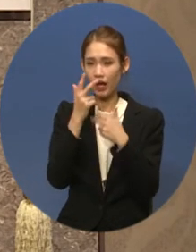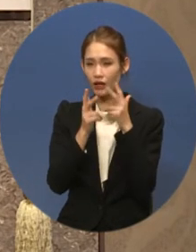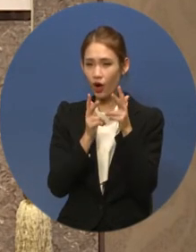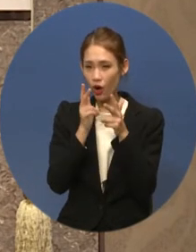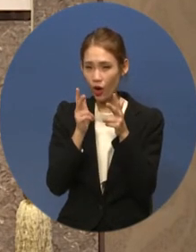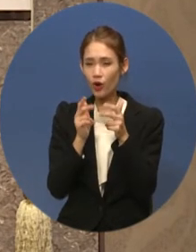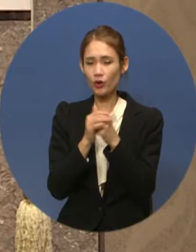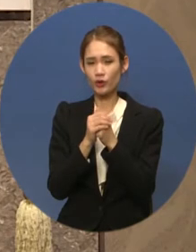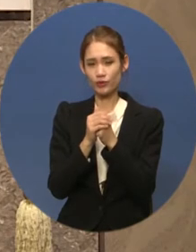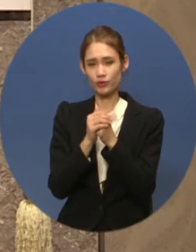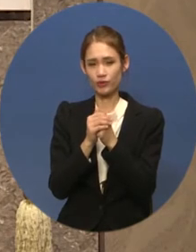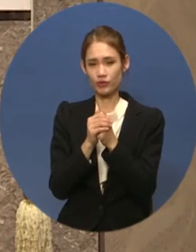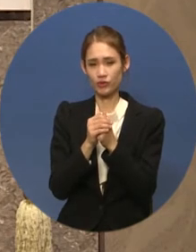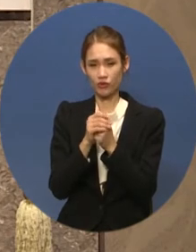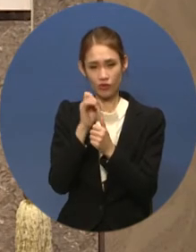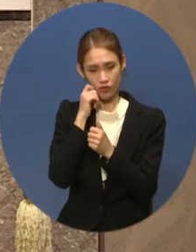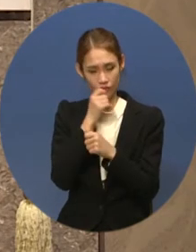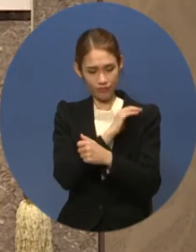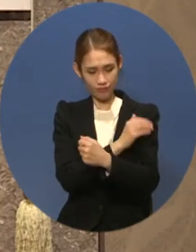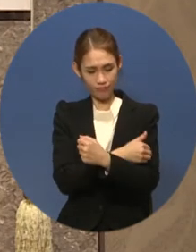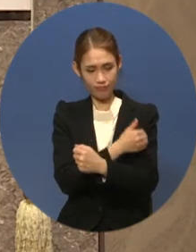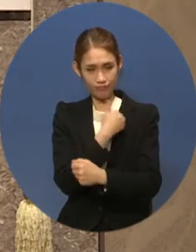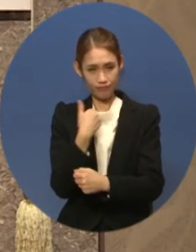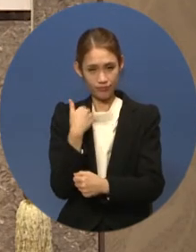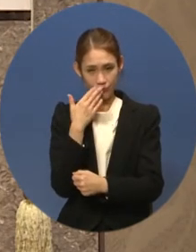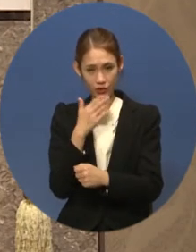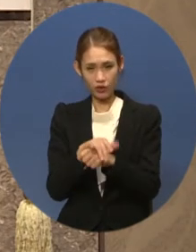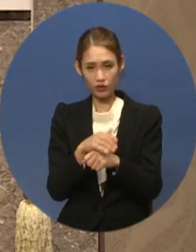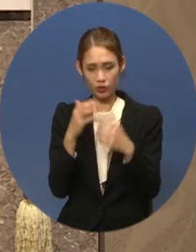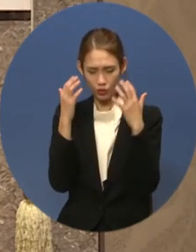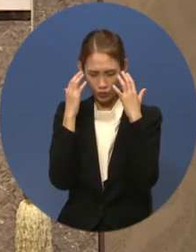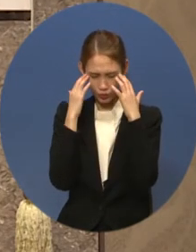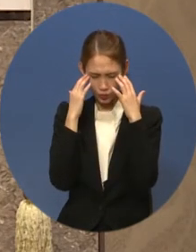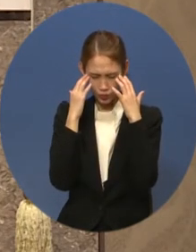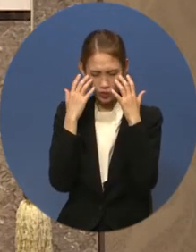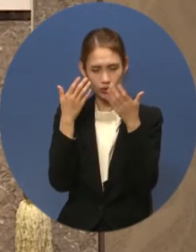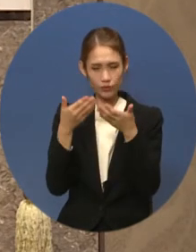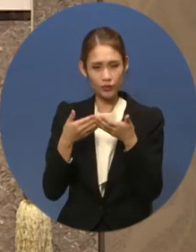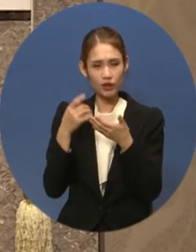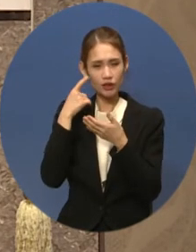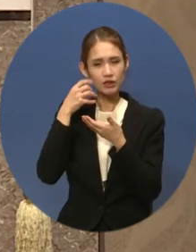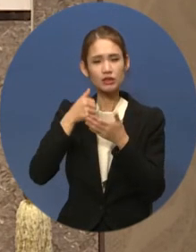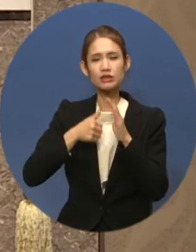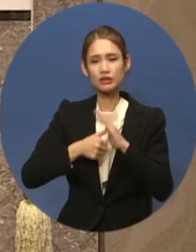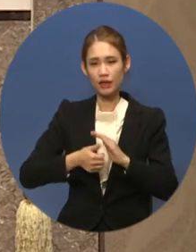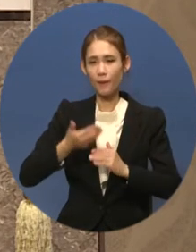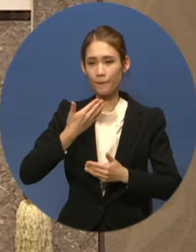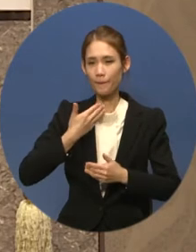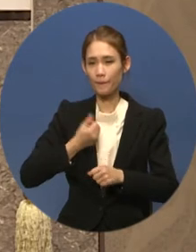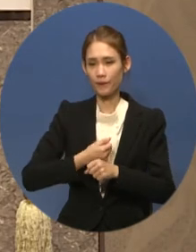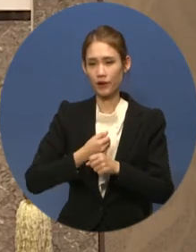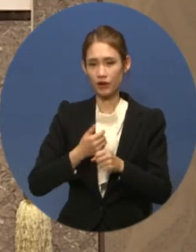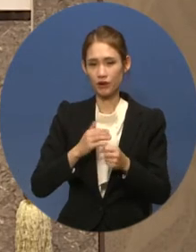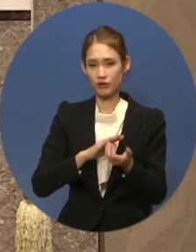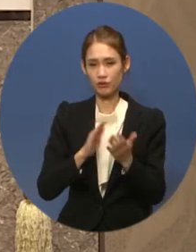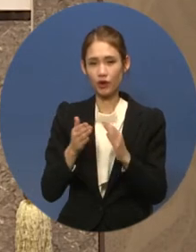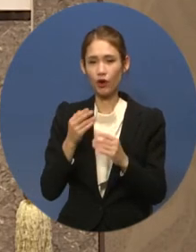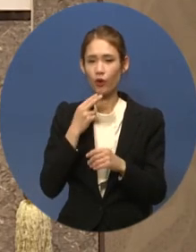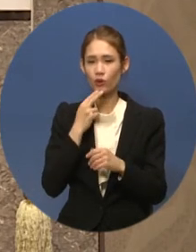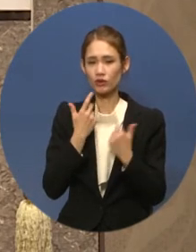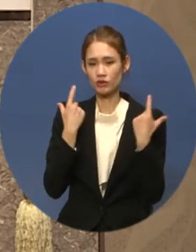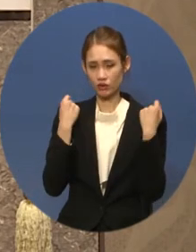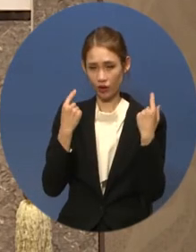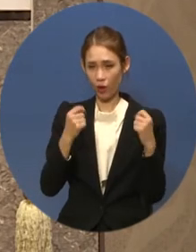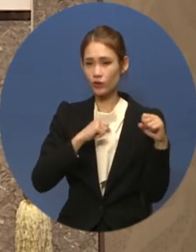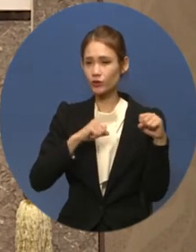여력이 있는 조직이기 때문에 고통을 외면하지 않겠다 라고 말씀드리고 변함없이 올 한해도 그런 활동들을 진행하고 자 하고